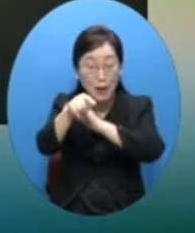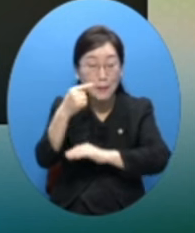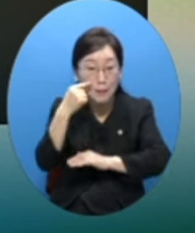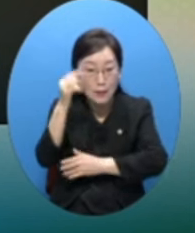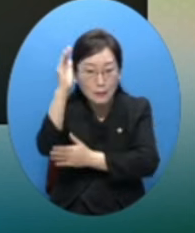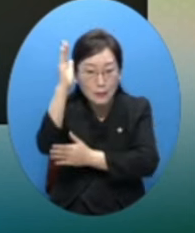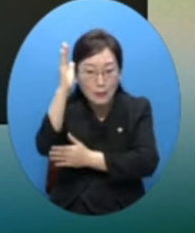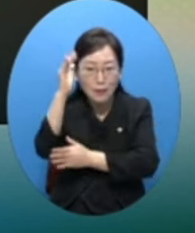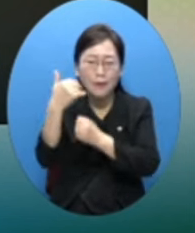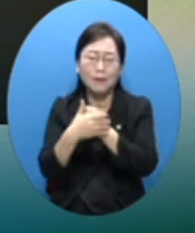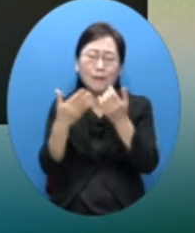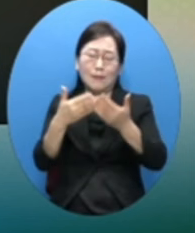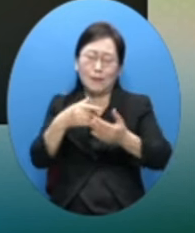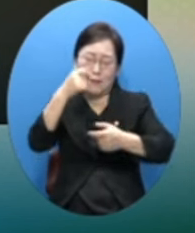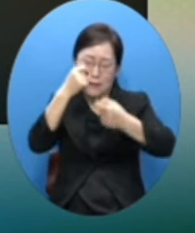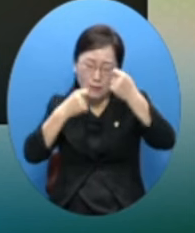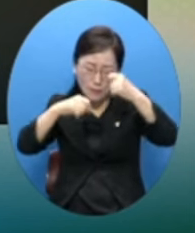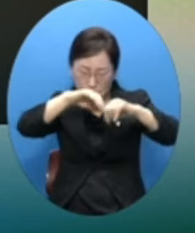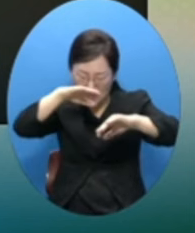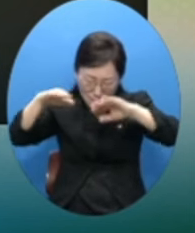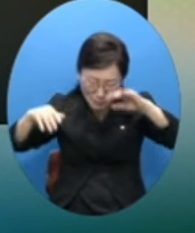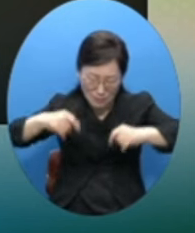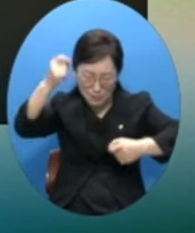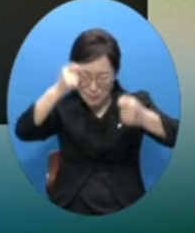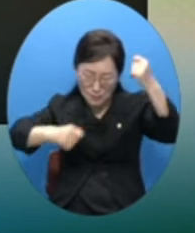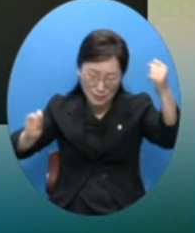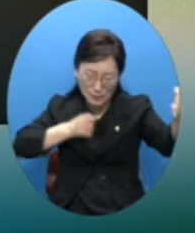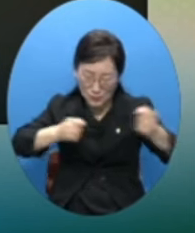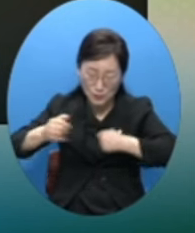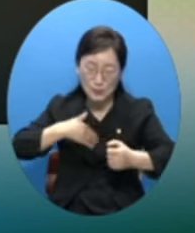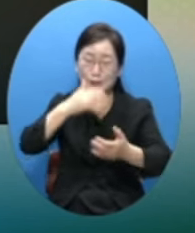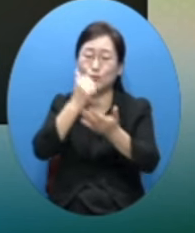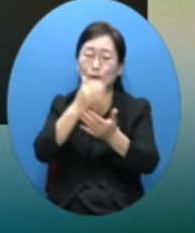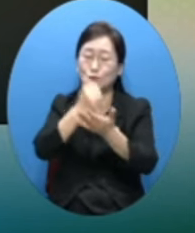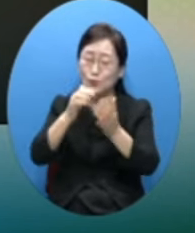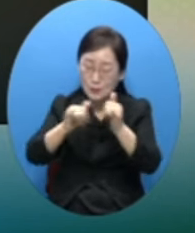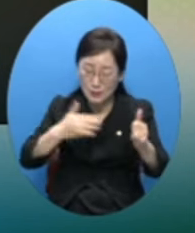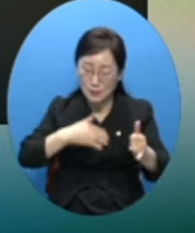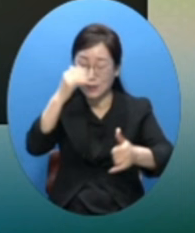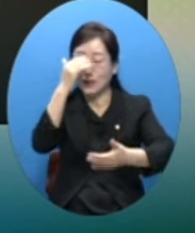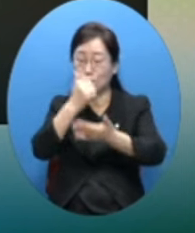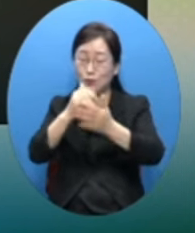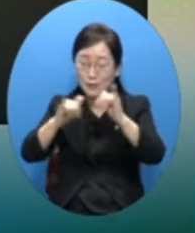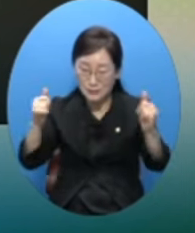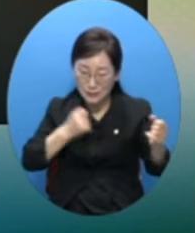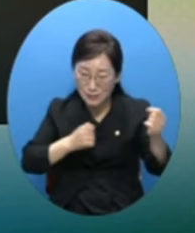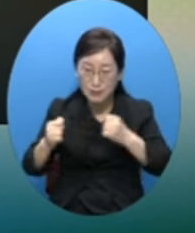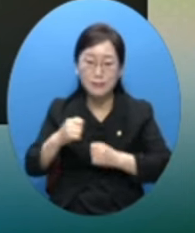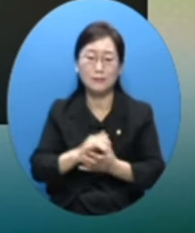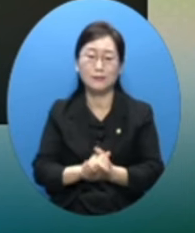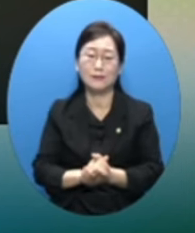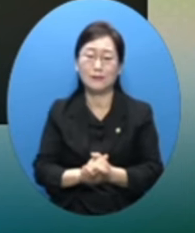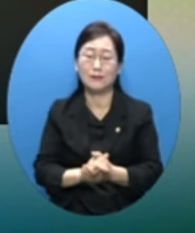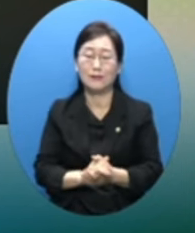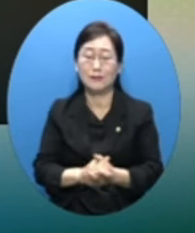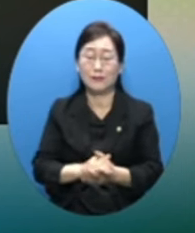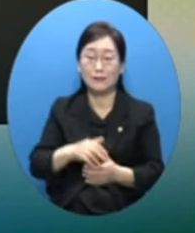내면서 눈물 콧물 쏟으면서 통곡하면서 내가 죄인입니다. 내가 죄인입니다. 내가 죄인입니다. 그래서 이